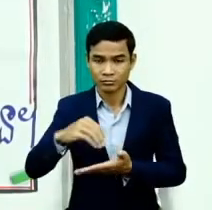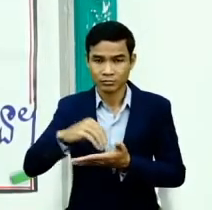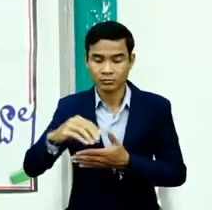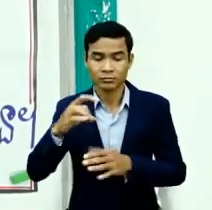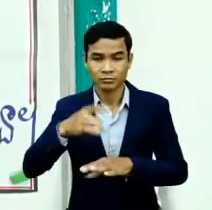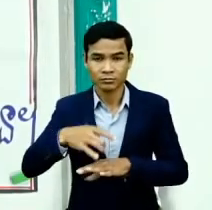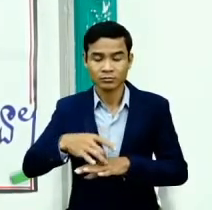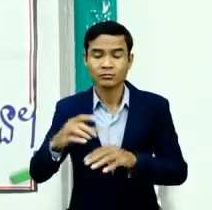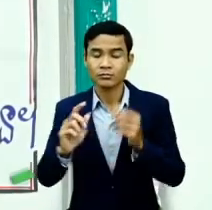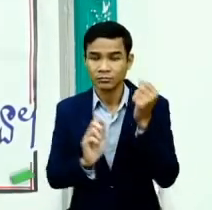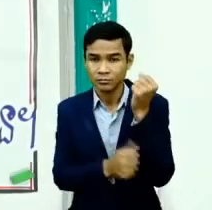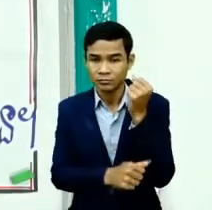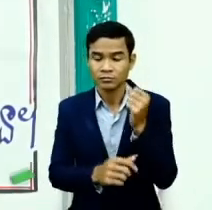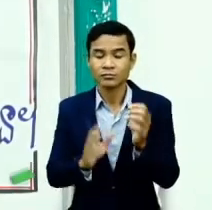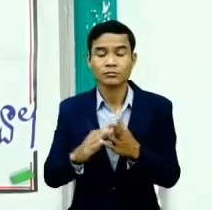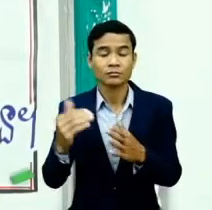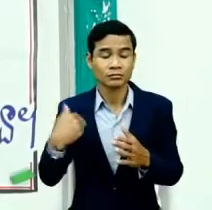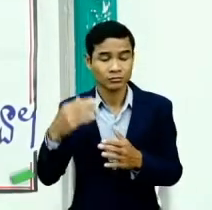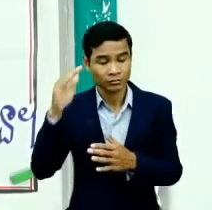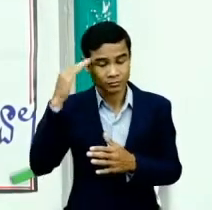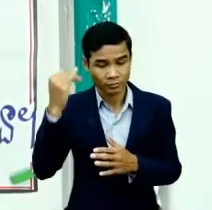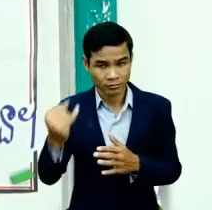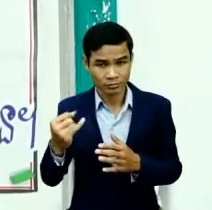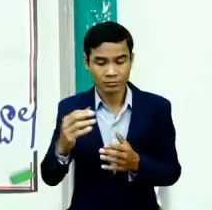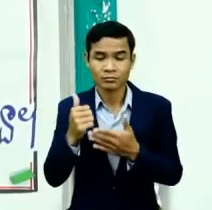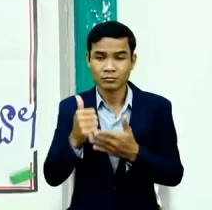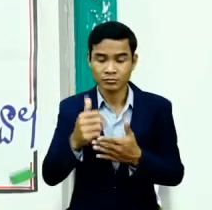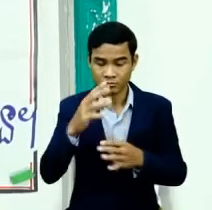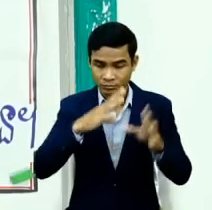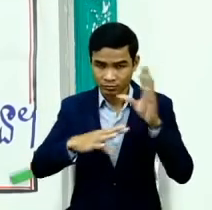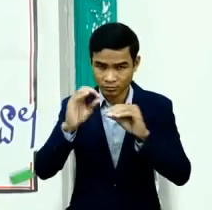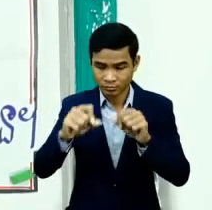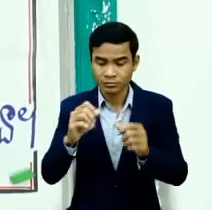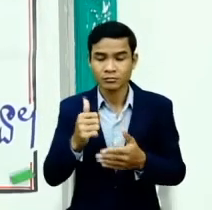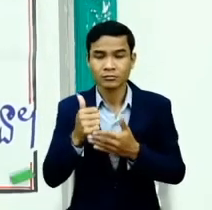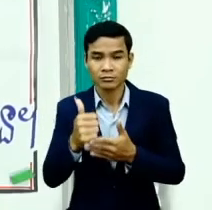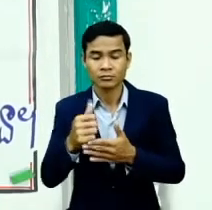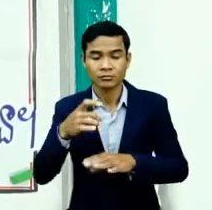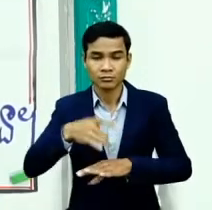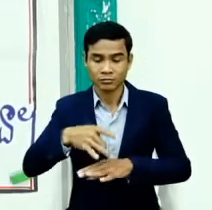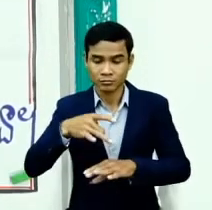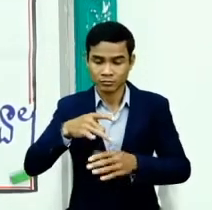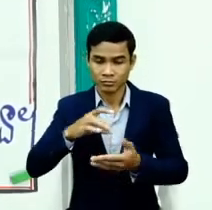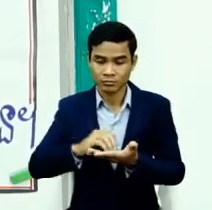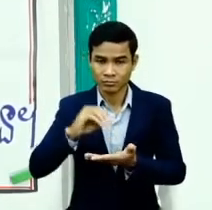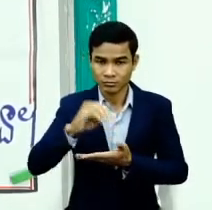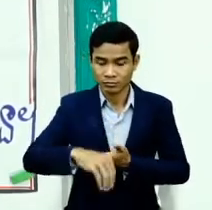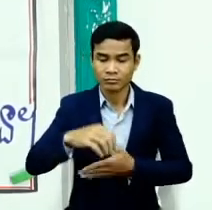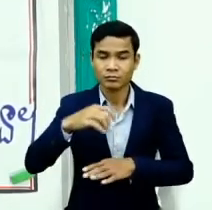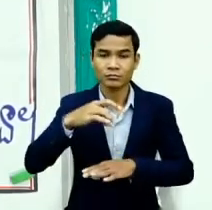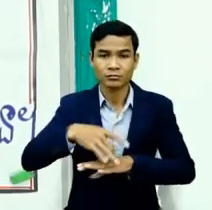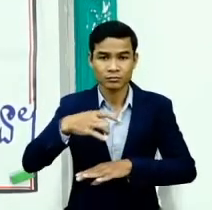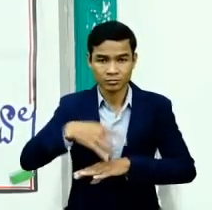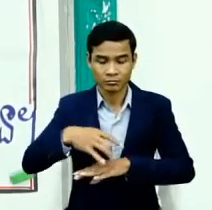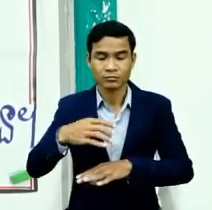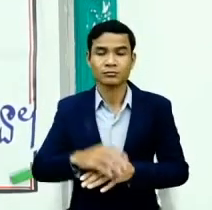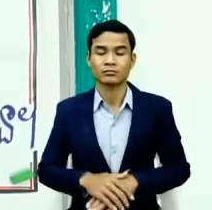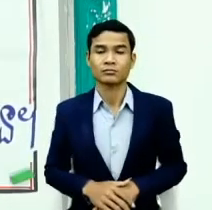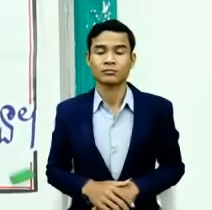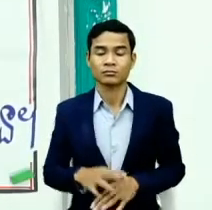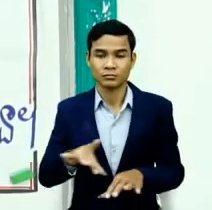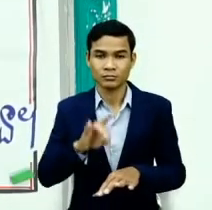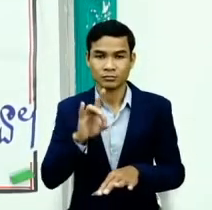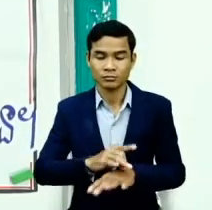ốt riêng phong chuối ư bốc đâm ư lật phong